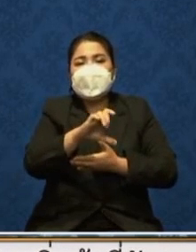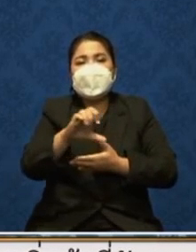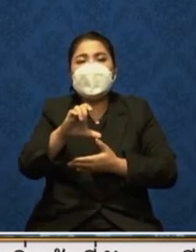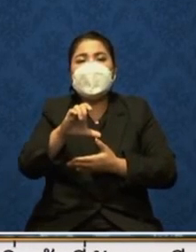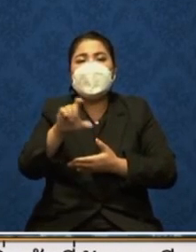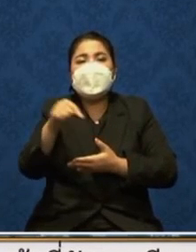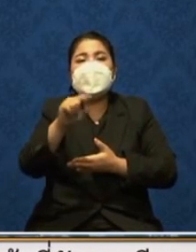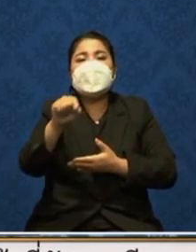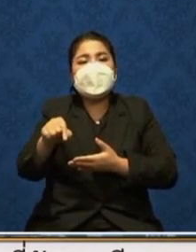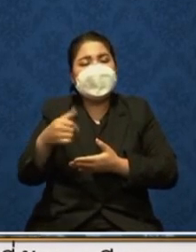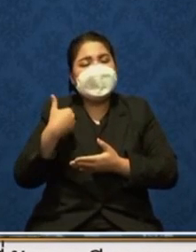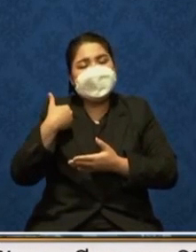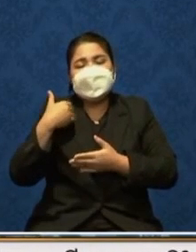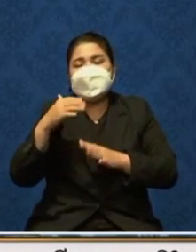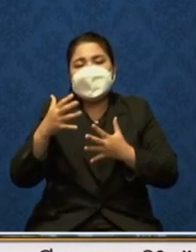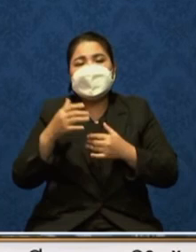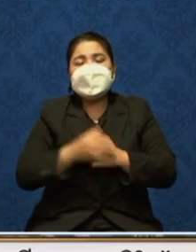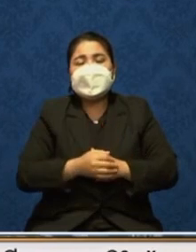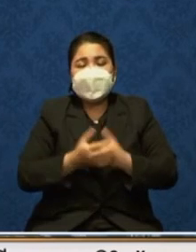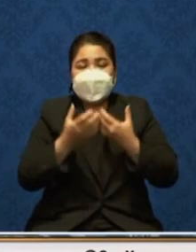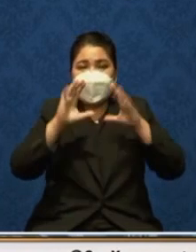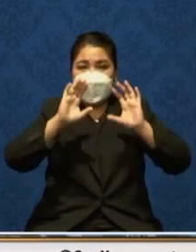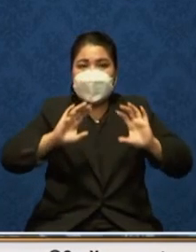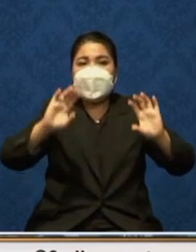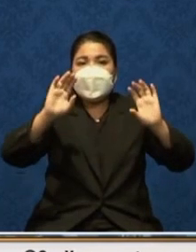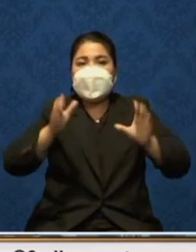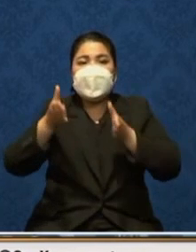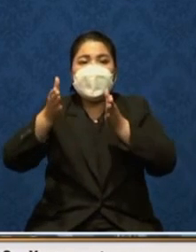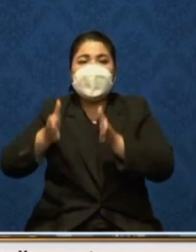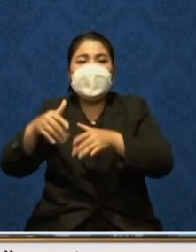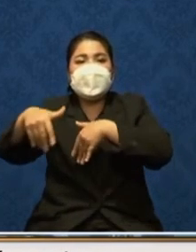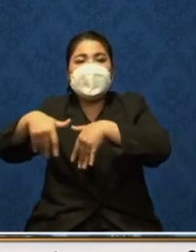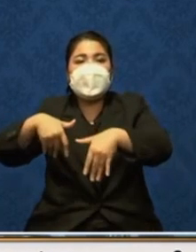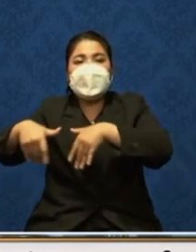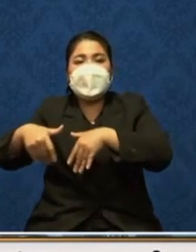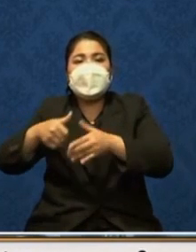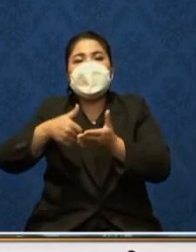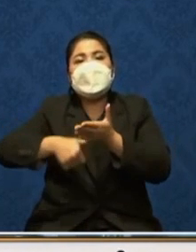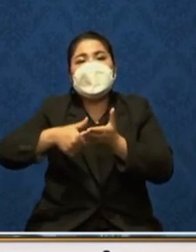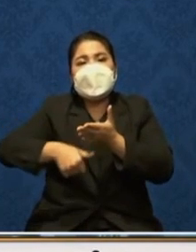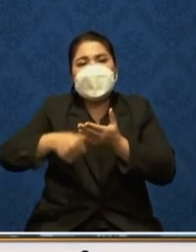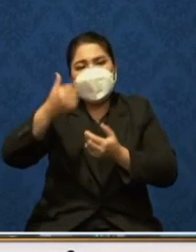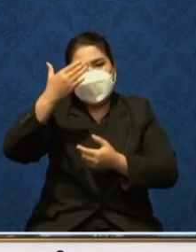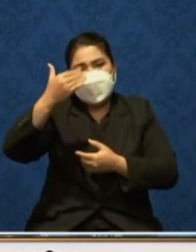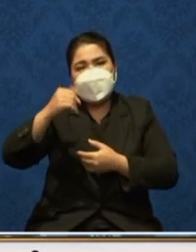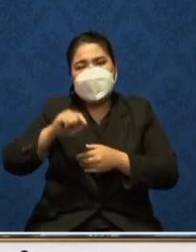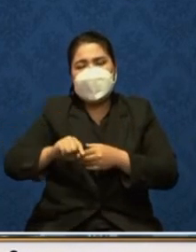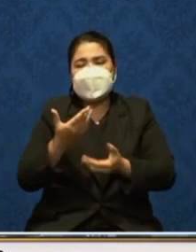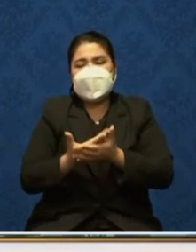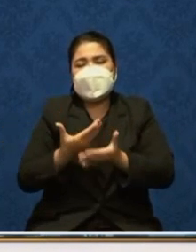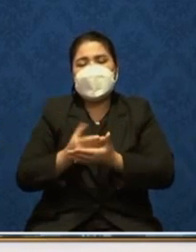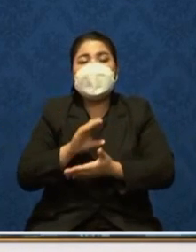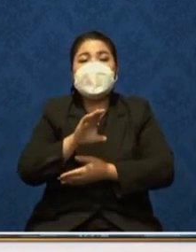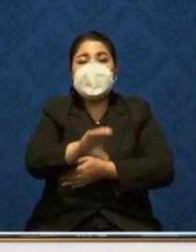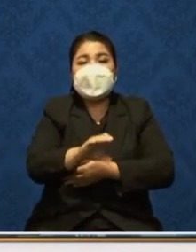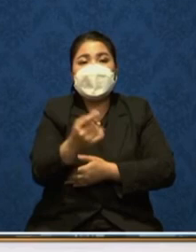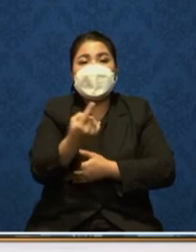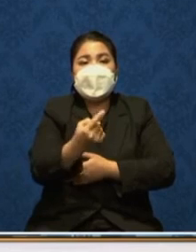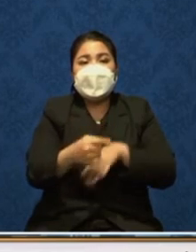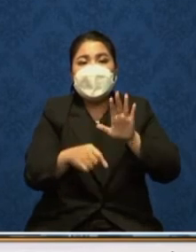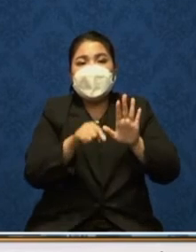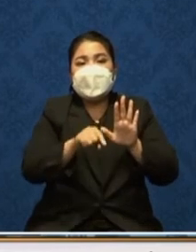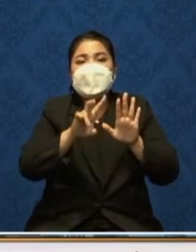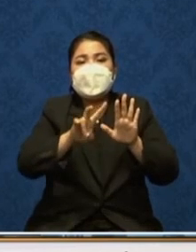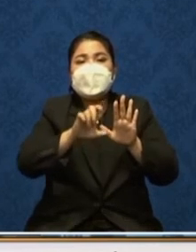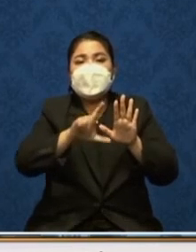ถก็คโดยประชาชนทตวเสียภาสีต้แบบหายแนนเพรเจันไมมีแค่เงินลงทุน5.7 ลน